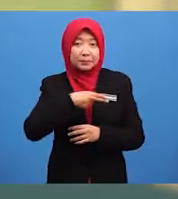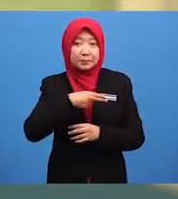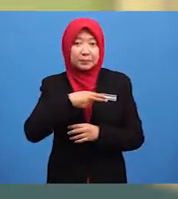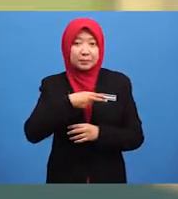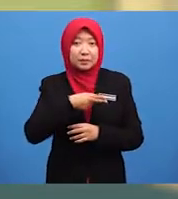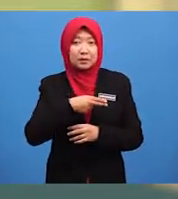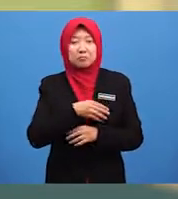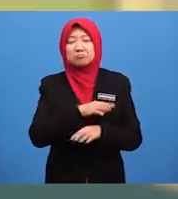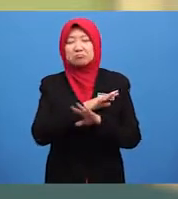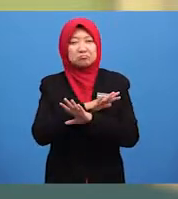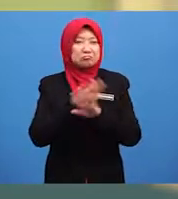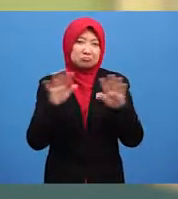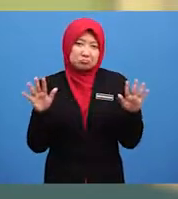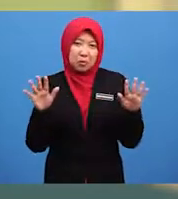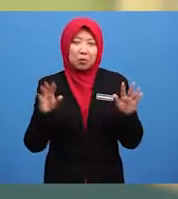Tentu tidak kan?